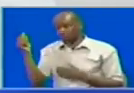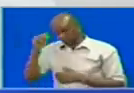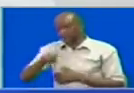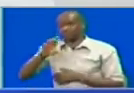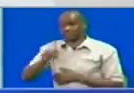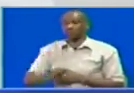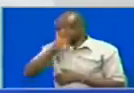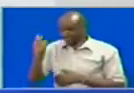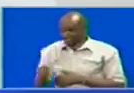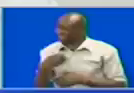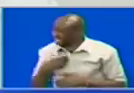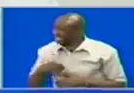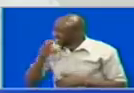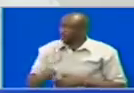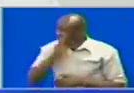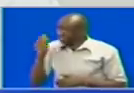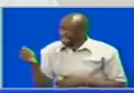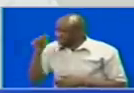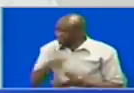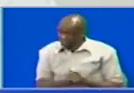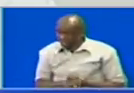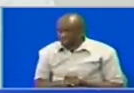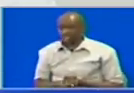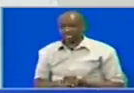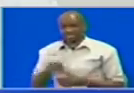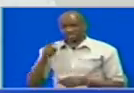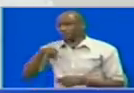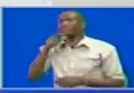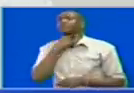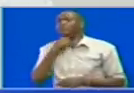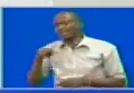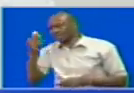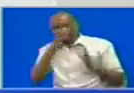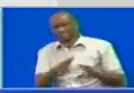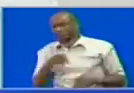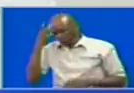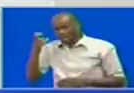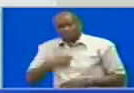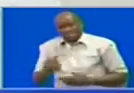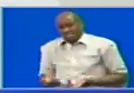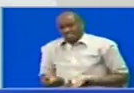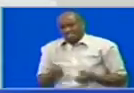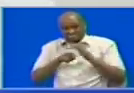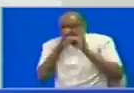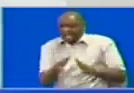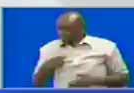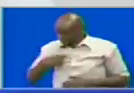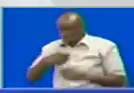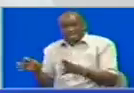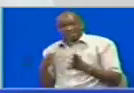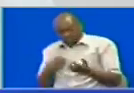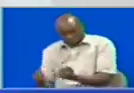Africa. Na mimi niende South Africa. Wewe mwanzo ulikuja ulikuwa unamtaka striker. Akasema nilikuwa namtaka striker lakini pia mimi naona wewe pia unaweza